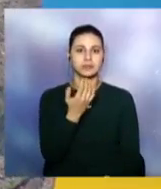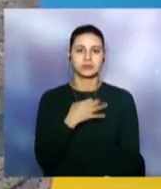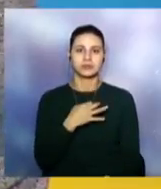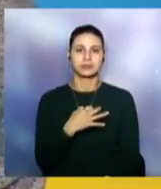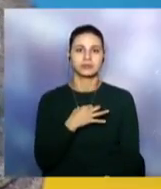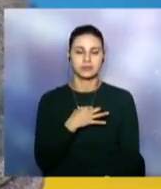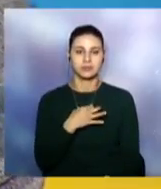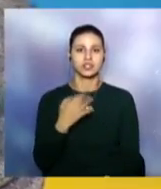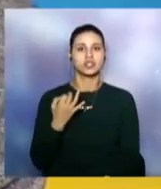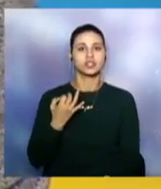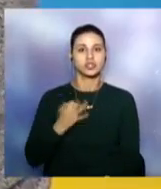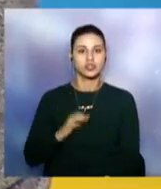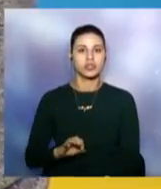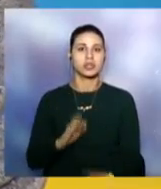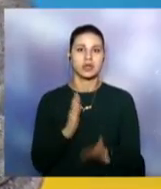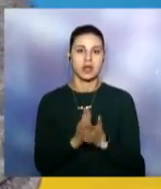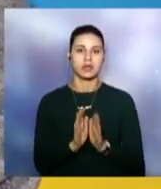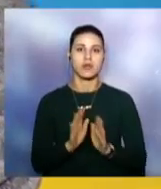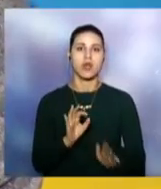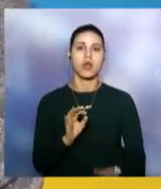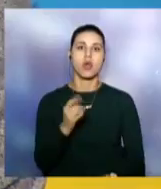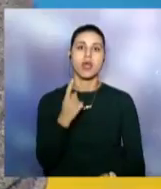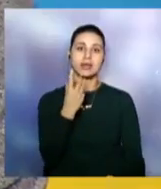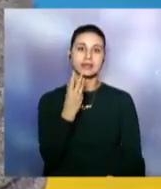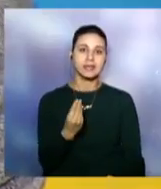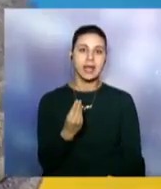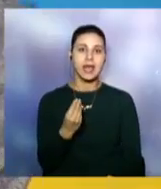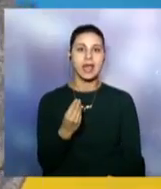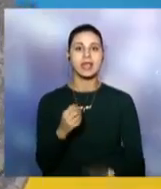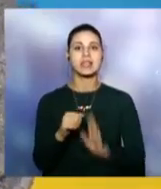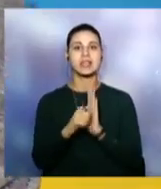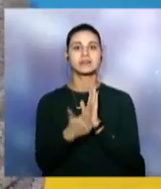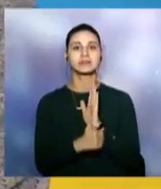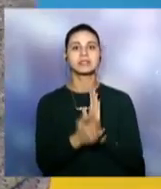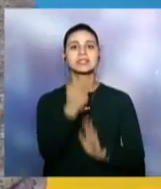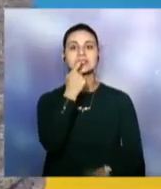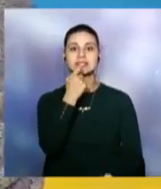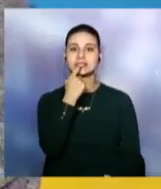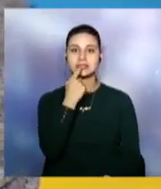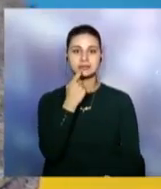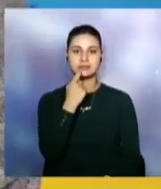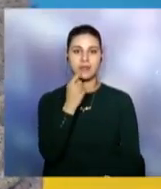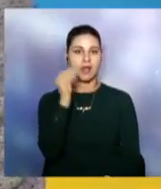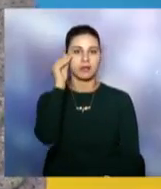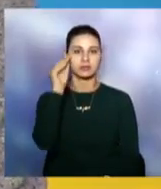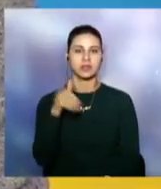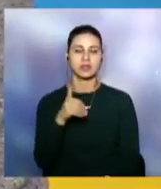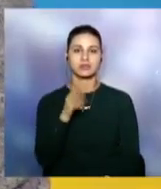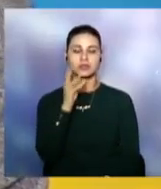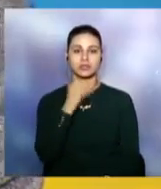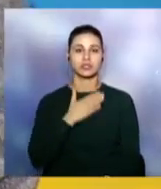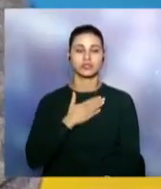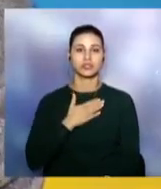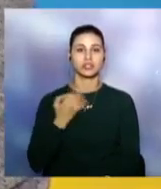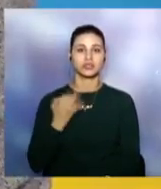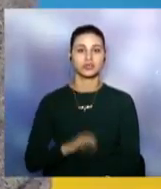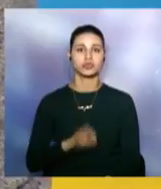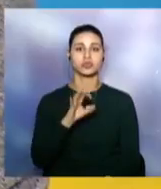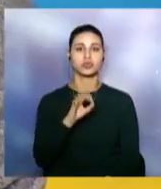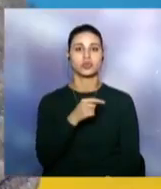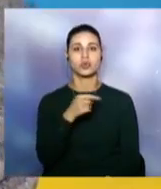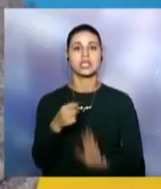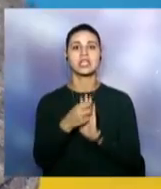მიუხედავად შვილი შვილია, ნუ ასაკია 0 დღის იქნება, 1 დღის იქნება, თუ 16 წლის იქნება, რასაც ჩვენ მოვიცავთ ჩვენი ასაკია 0 დღიდან